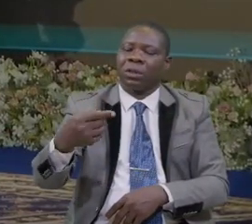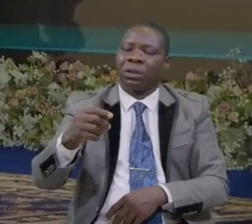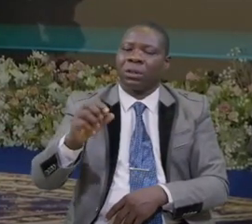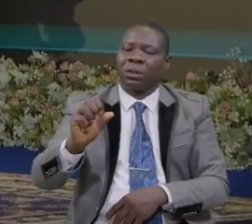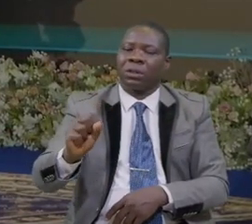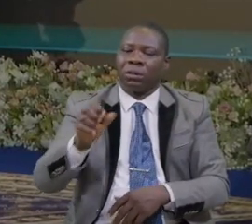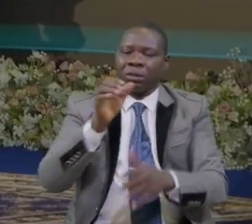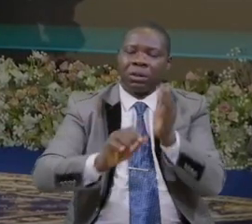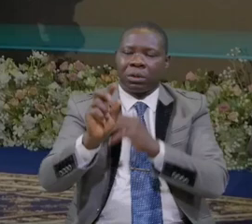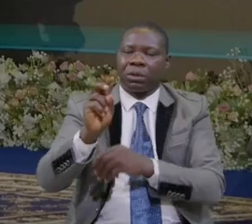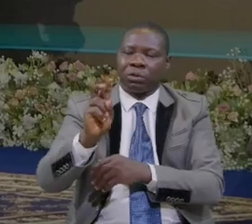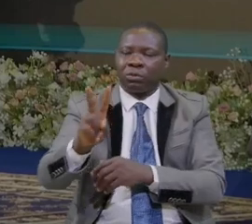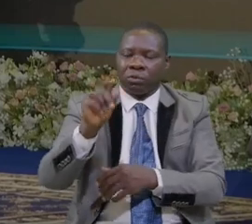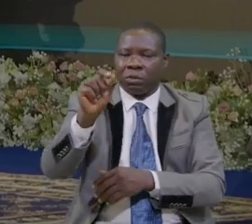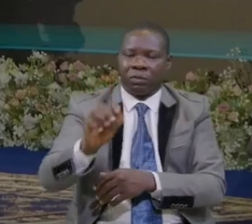Deux Rois,